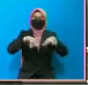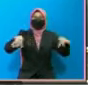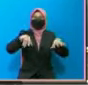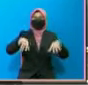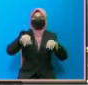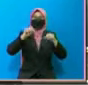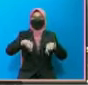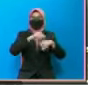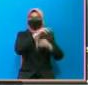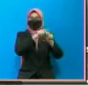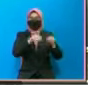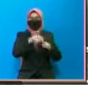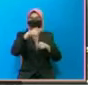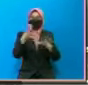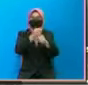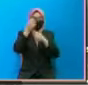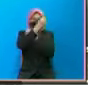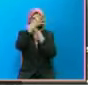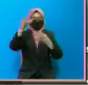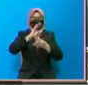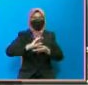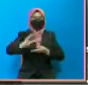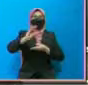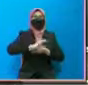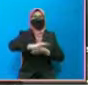mendapatkan maklumat maklumat berkaitan penyaluran bantuan kepada rakyat dan penjaganya